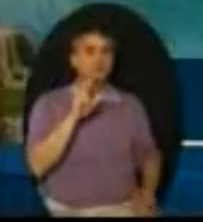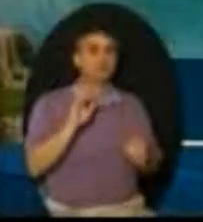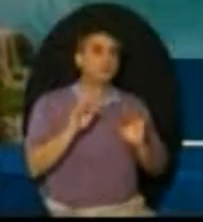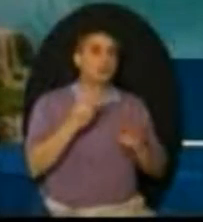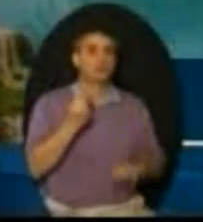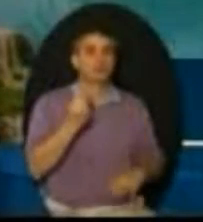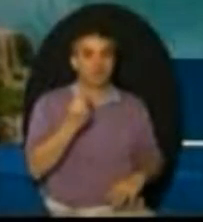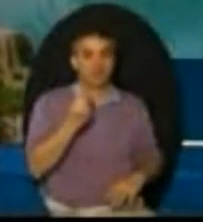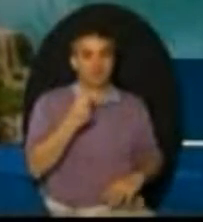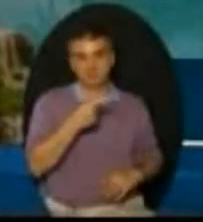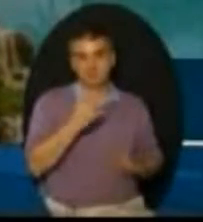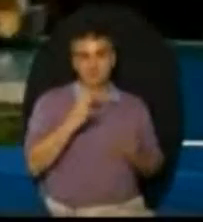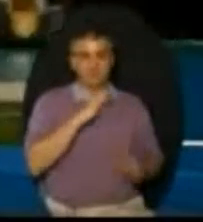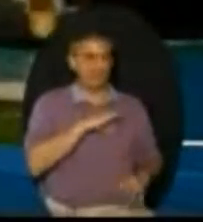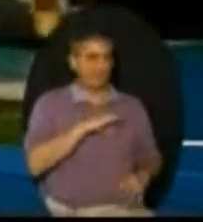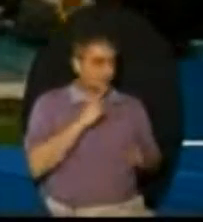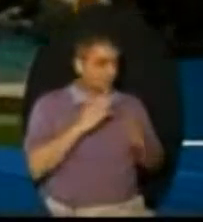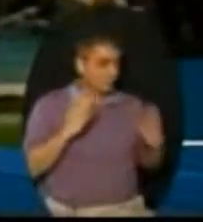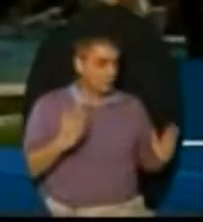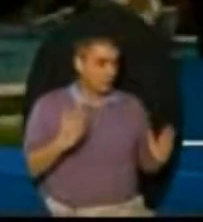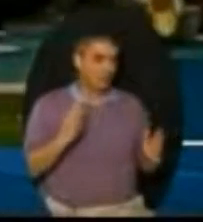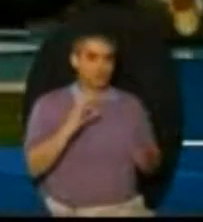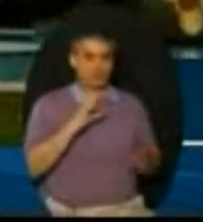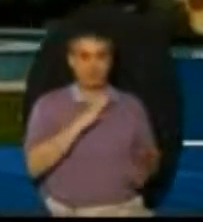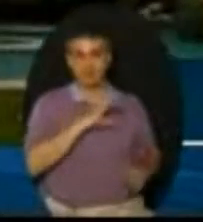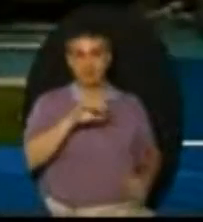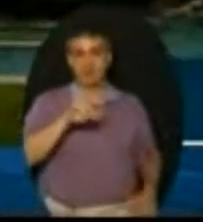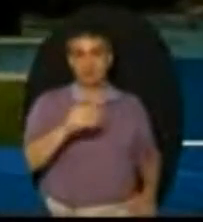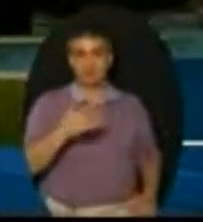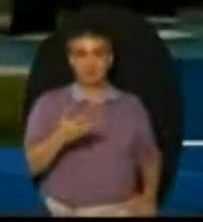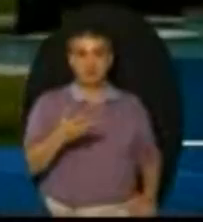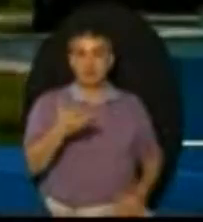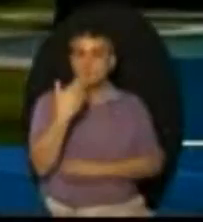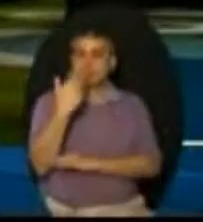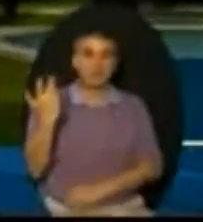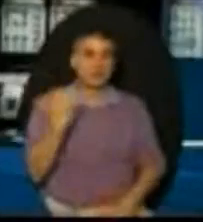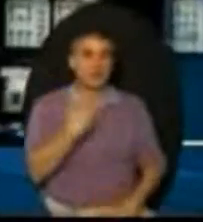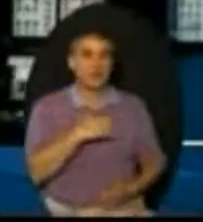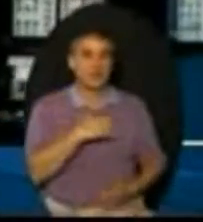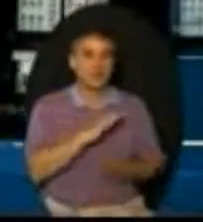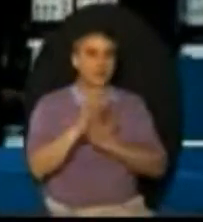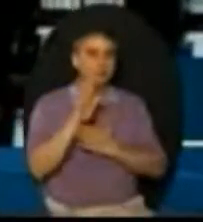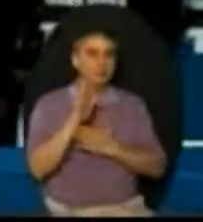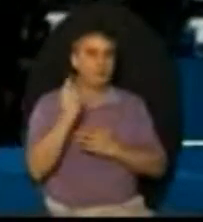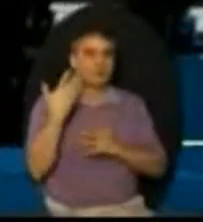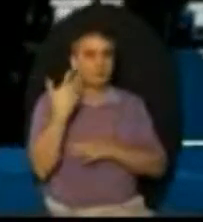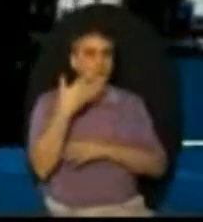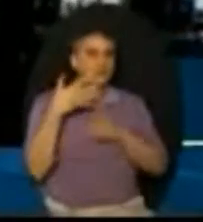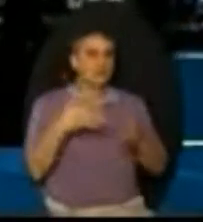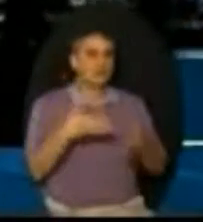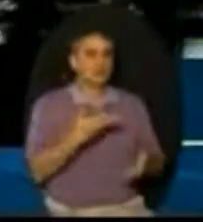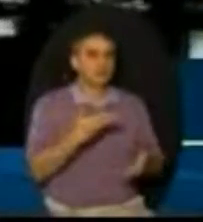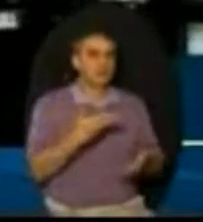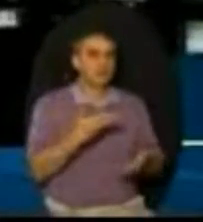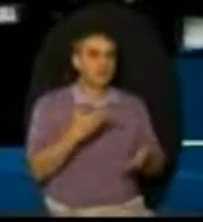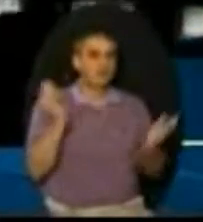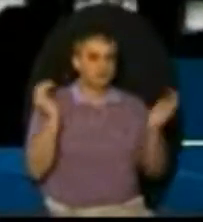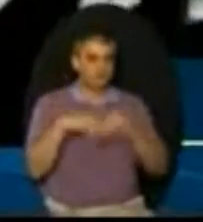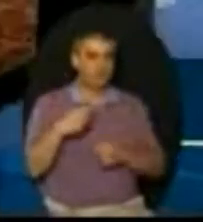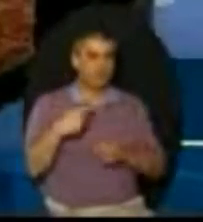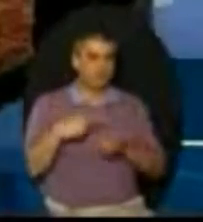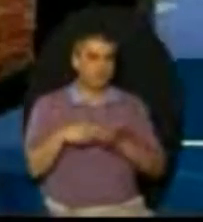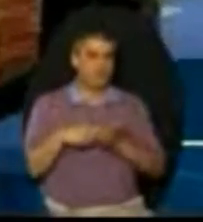מיליארד שקלים, זה יהיה הרווח בשנה? של... בשנה? בשנה, הרווח של הקזינו. כשהמדינה תיקח 15... כמה המדינה תשקיע בזה בכאלה שהם התמוטטו